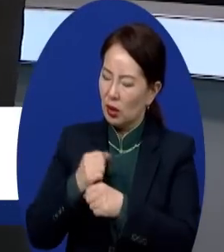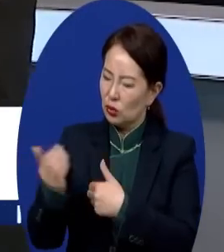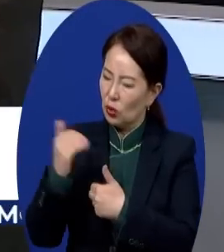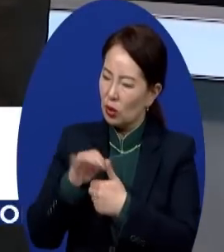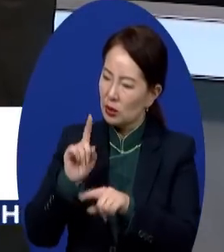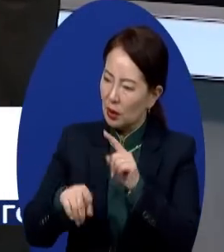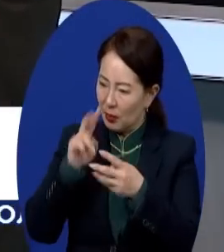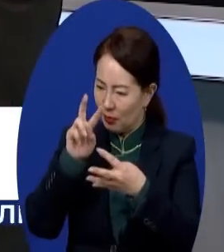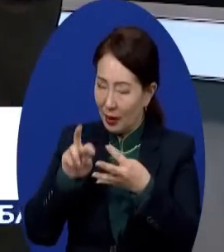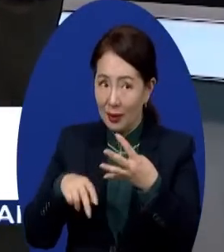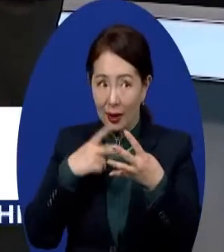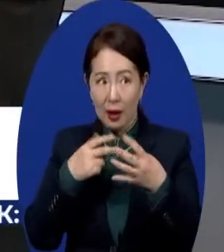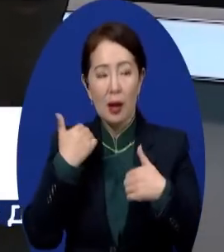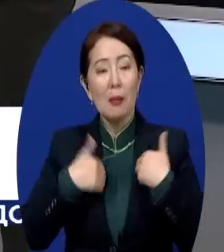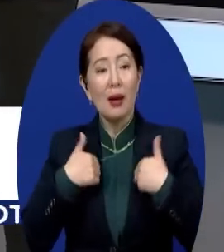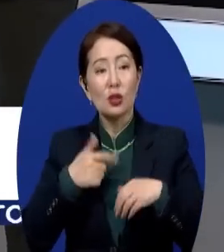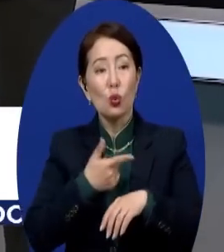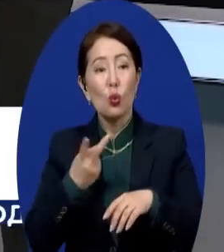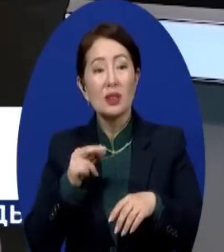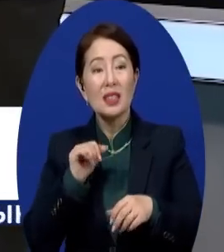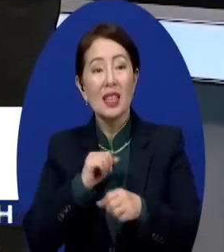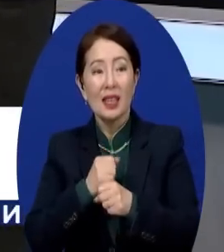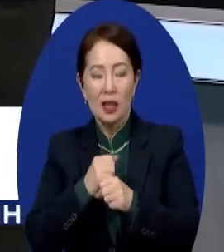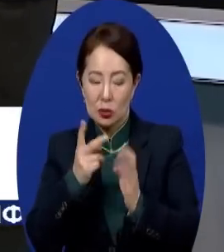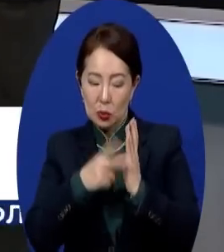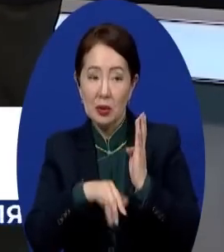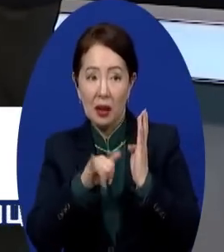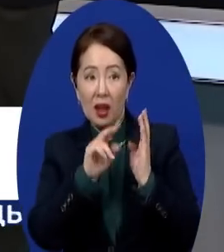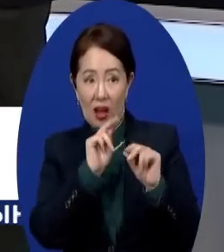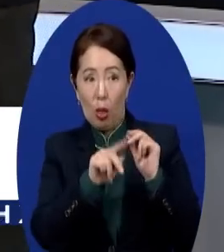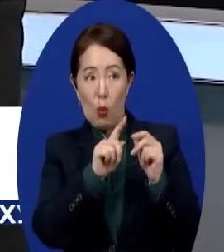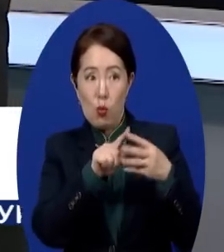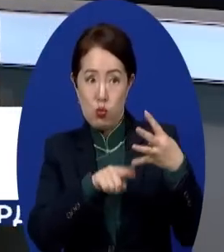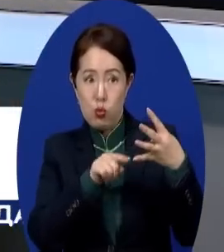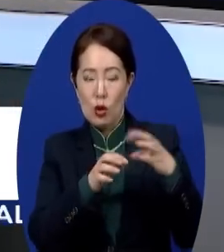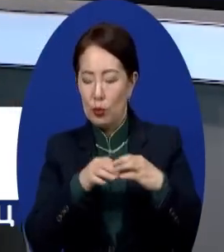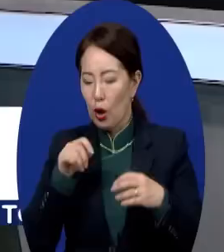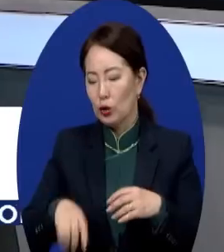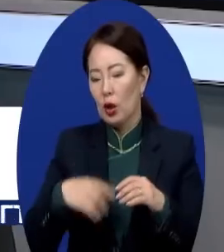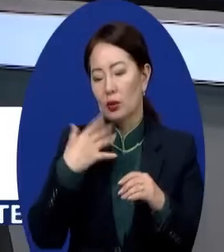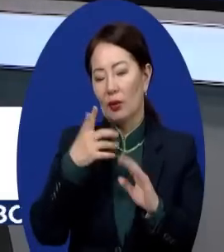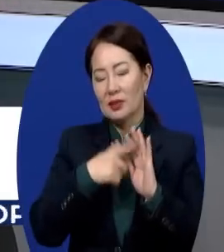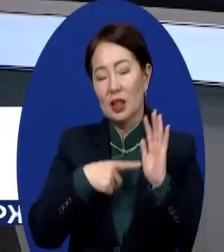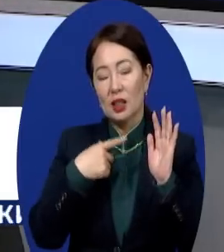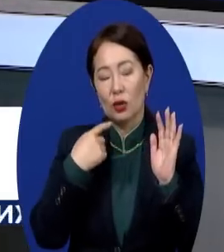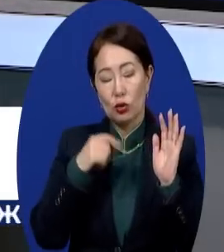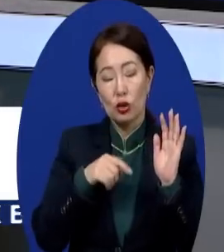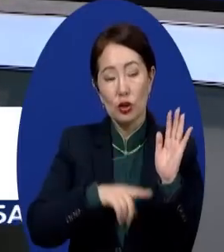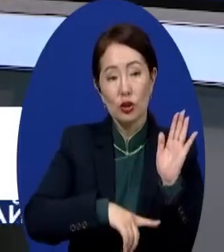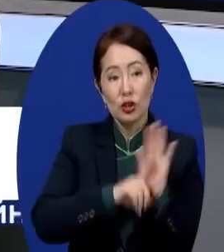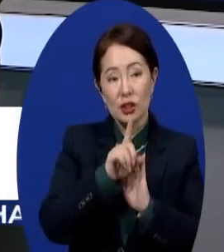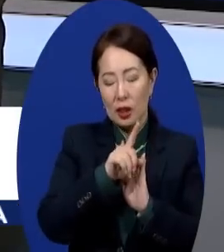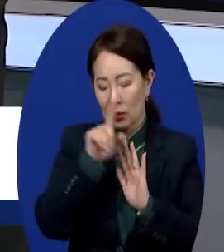нь үнэлж багшийн гүйцэтгэлийн үр дүнг нь бол үнэлэх юм байлээ. За өнөөдрөөс эхлээд 27-ны өдрийн хүртэл яг энэ нэгдүгээрх